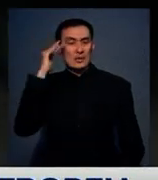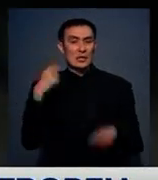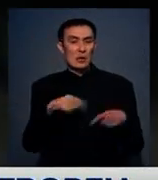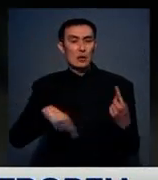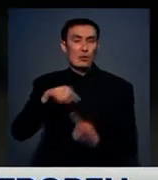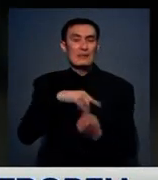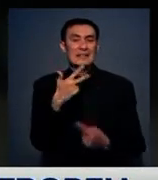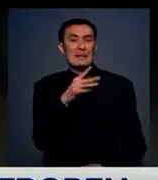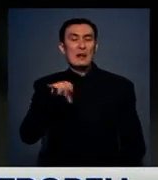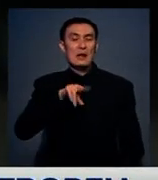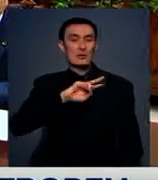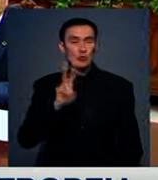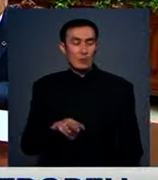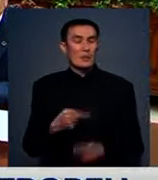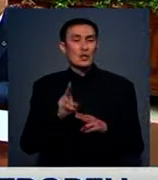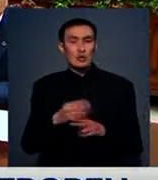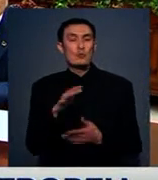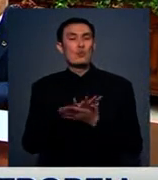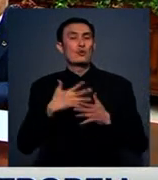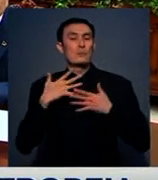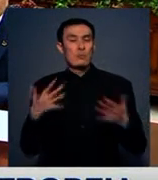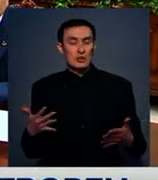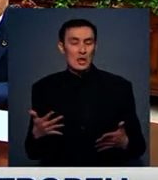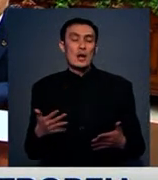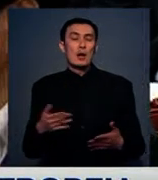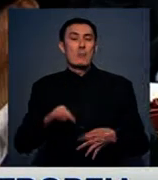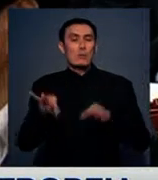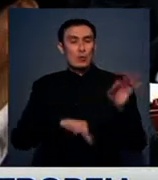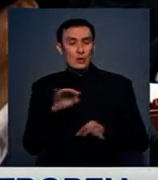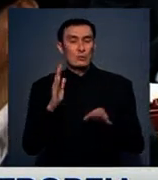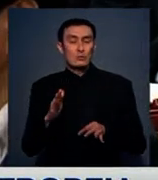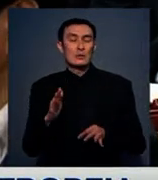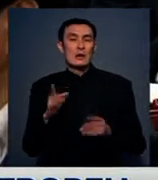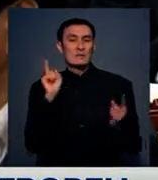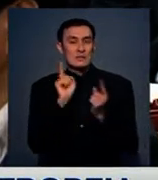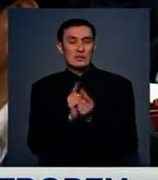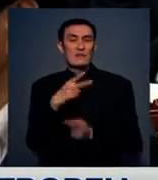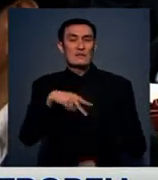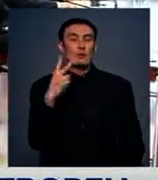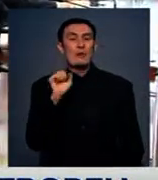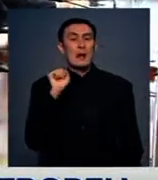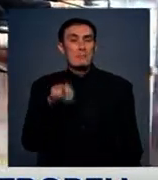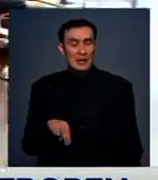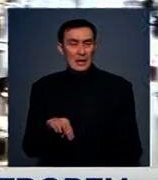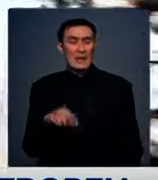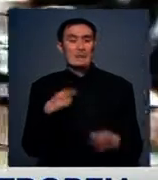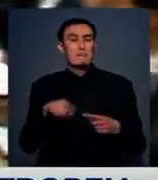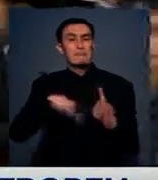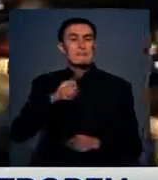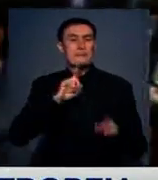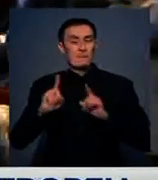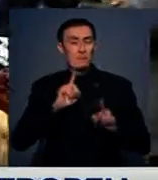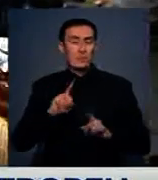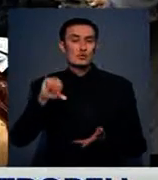порядка $3 миллиардов. И это не предел. Новые двусторонние проекты будут рассмотрены в Нур-Султане 22 апреля на бизнес-форуме с